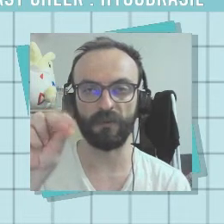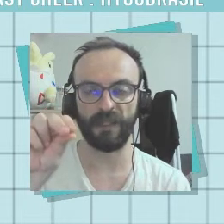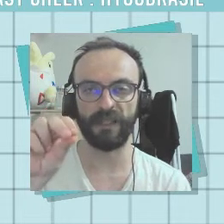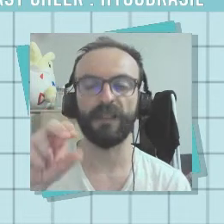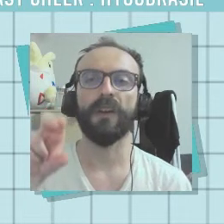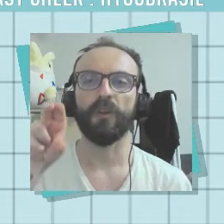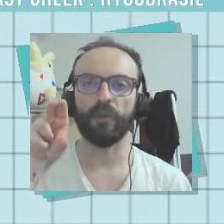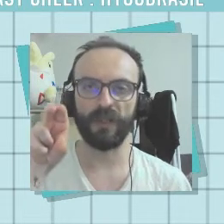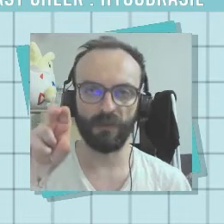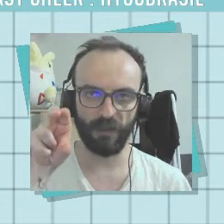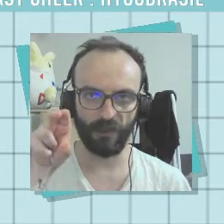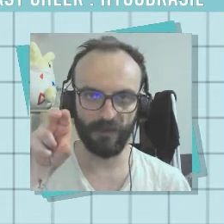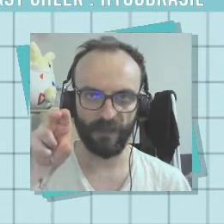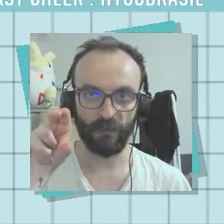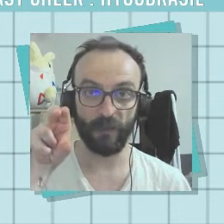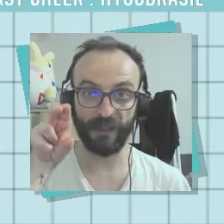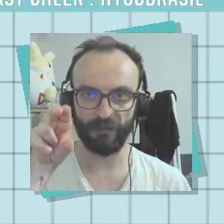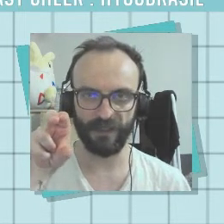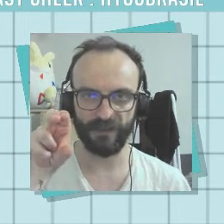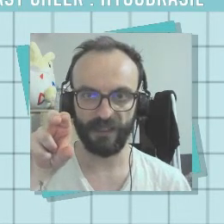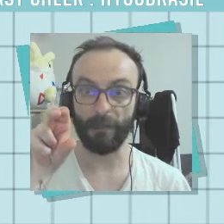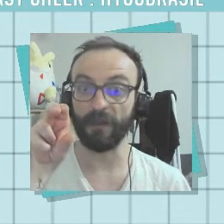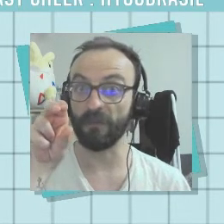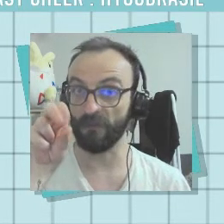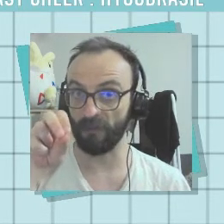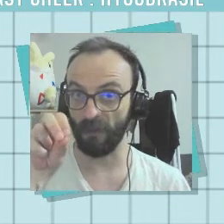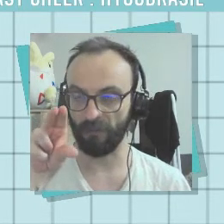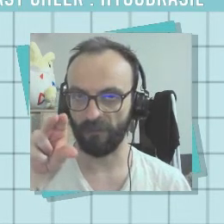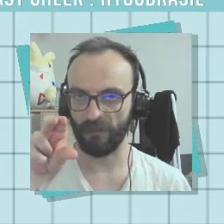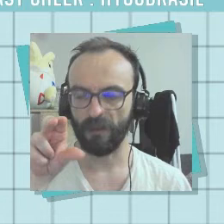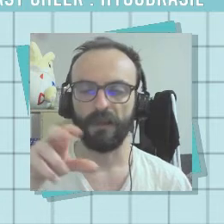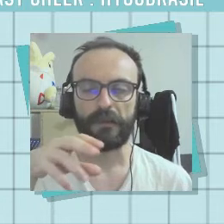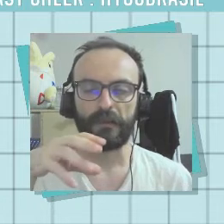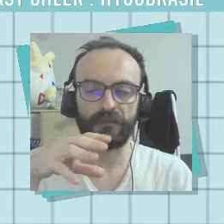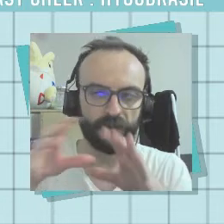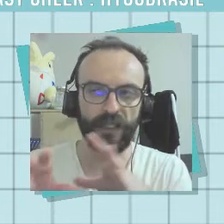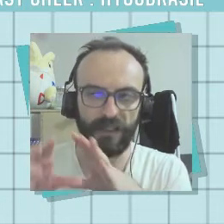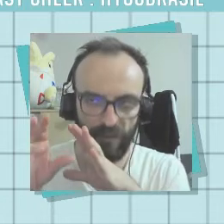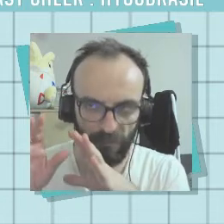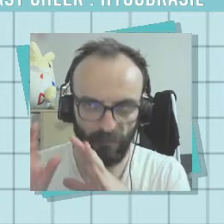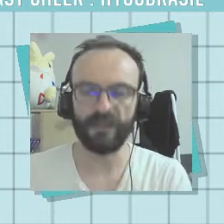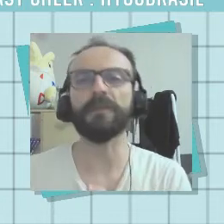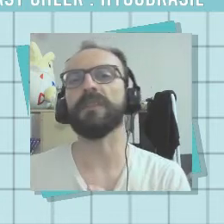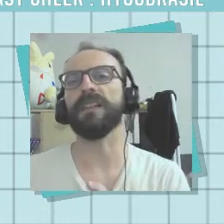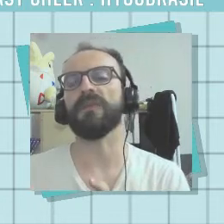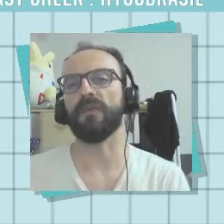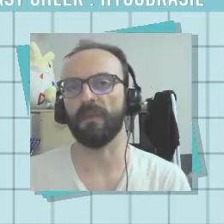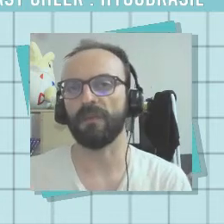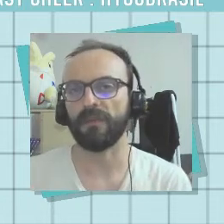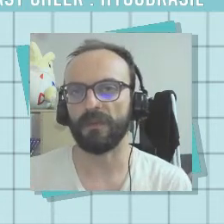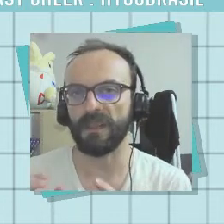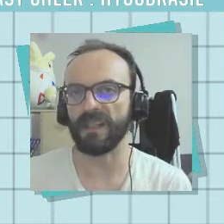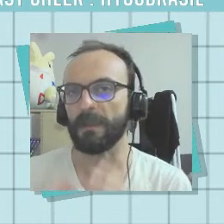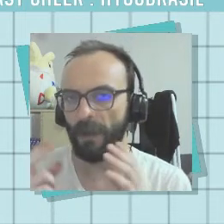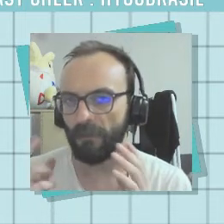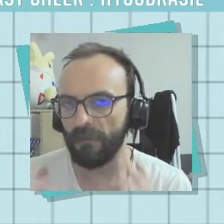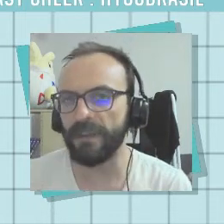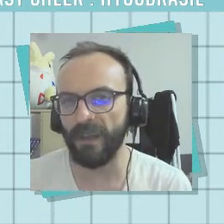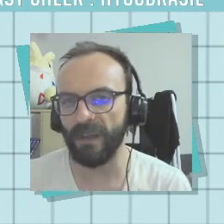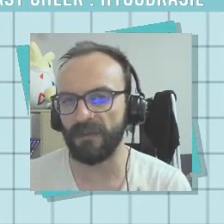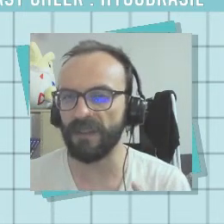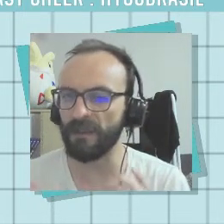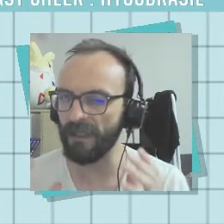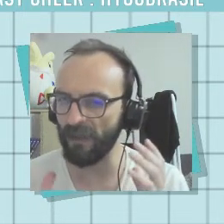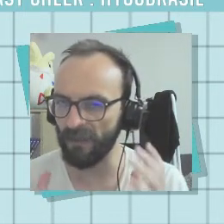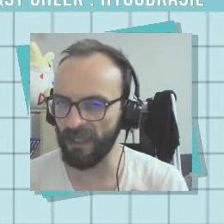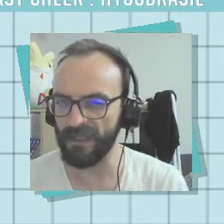peu combinés. Lui, il le fait comme ça, de manière fixe. Il n'y a pas de mouvement. Il me semble qu'il se trompe. Comme je disais, j'ai pas vu